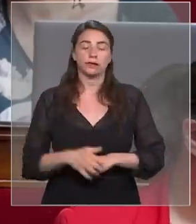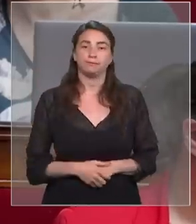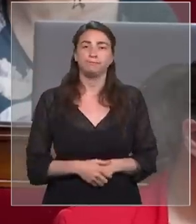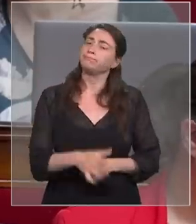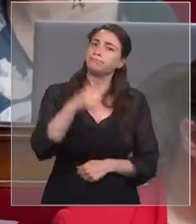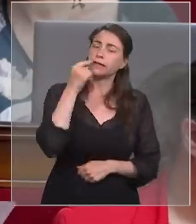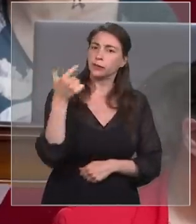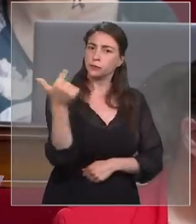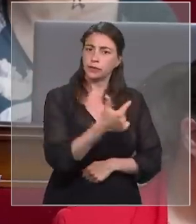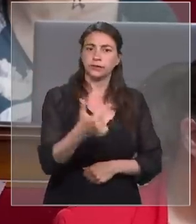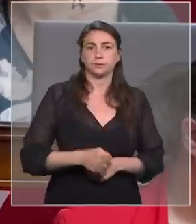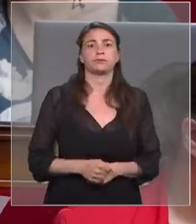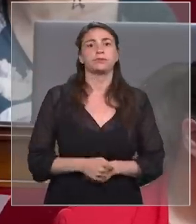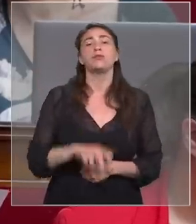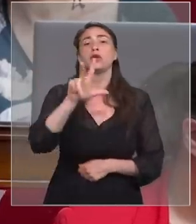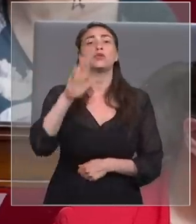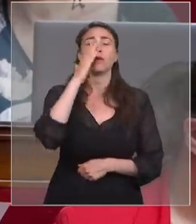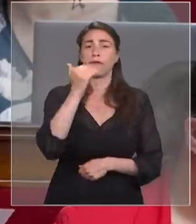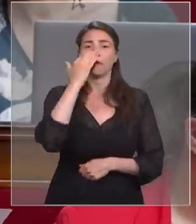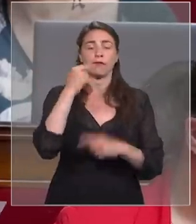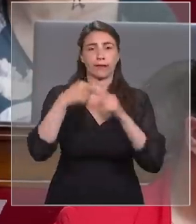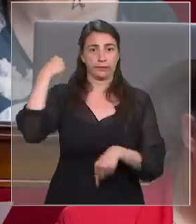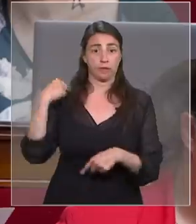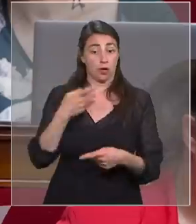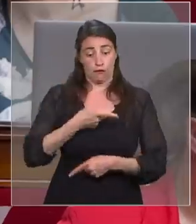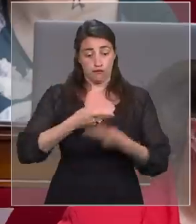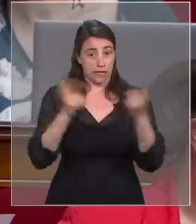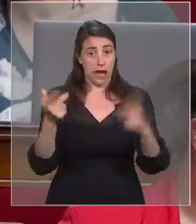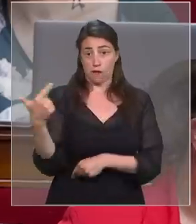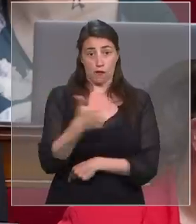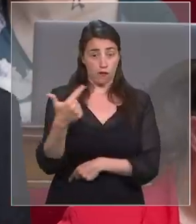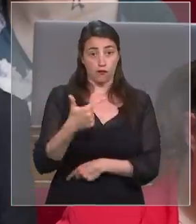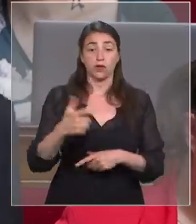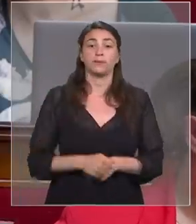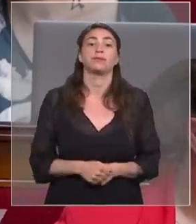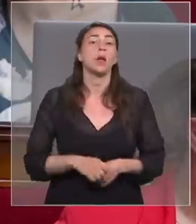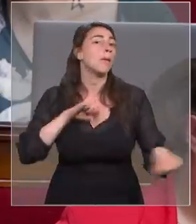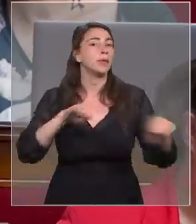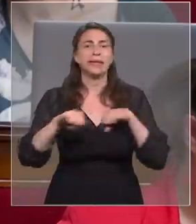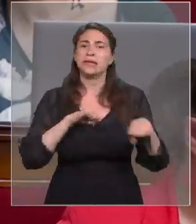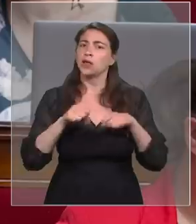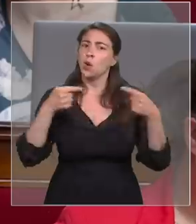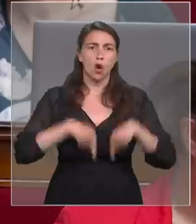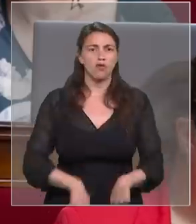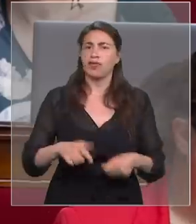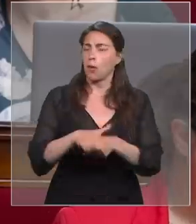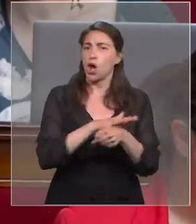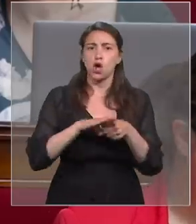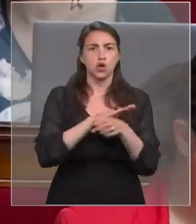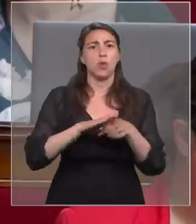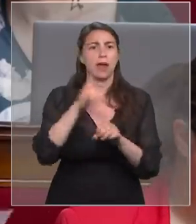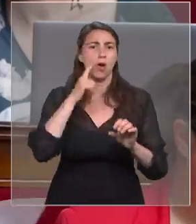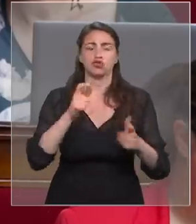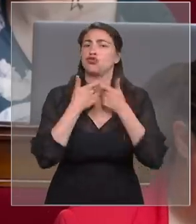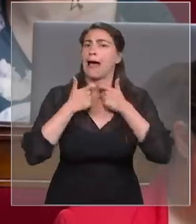Messieurs, vous déclariez le 3 février dernier dans un communiqué commun que, je cite, « la mobilisation du gouvernement est totale pour préserver l'accès des Français